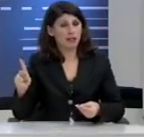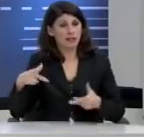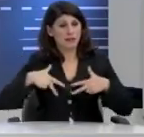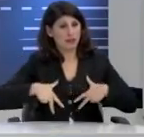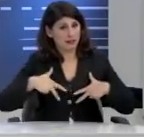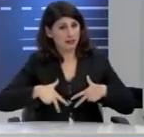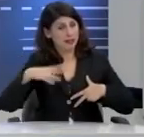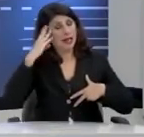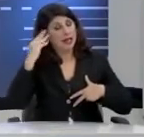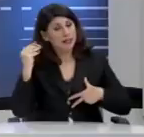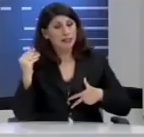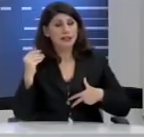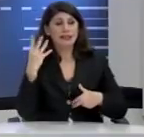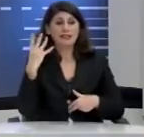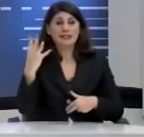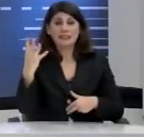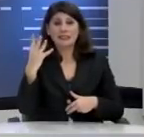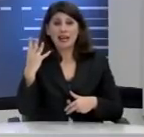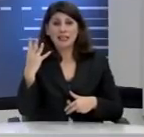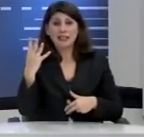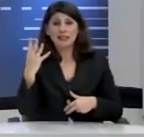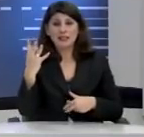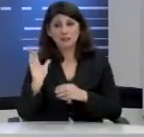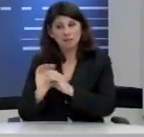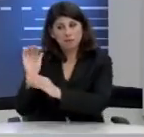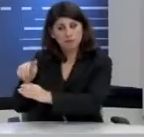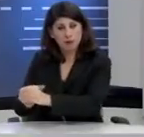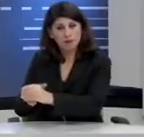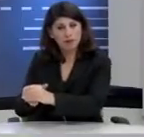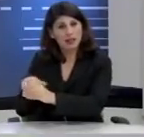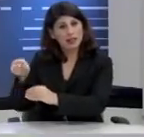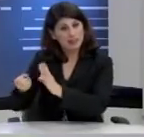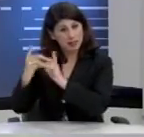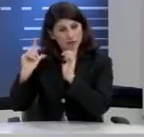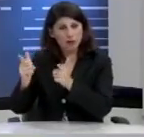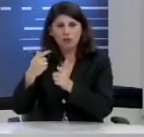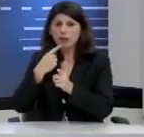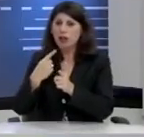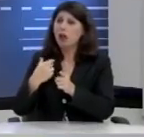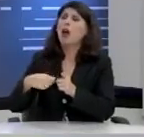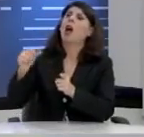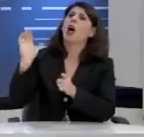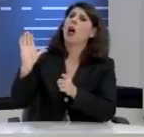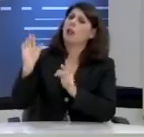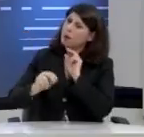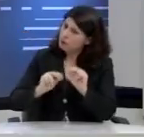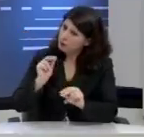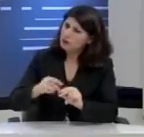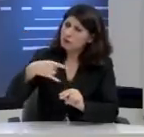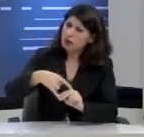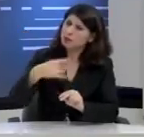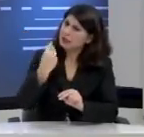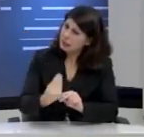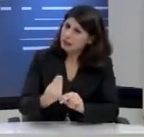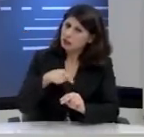σας κυβερνήσεις, να ξεχνάτε ότι τέσσερις έχουν προσχωρήσει σε εσάς, μεταξύ των οποίων και κάποιοι που λέγανε ότι θα υπερψηφίσουν τις πρέσπες γιατί